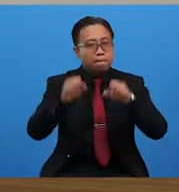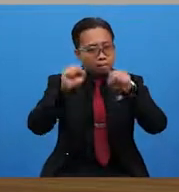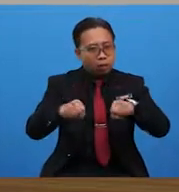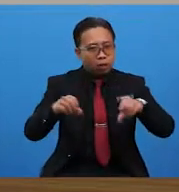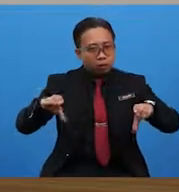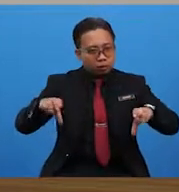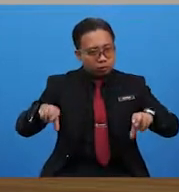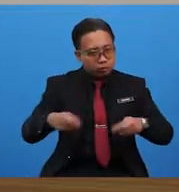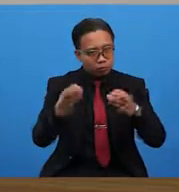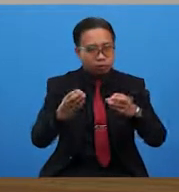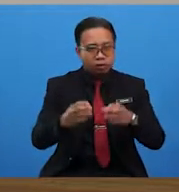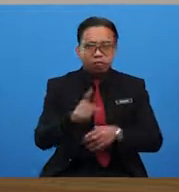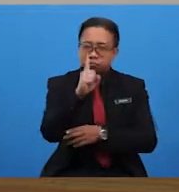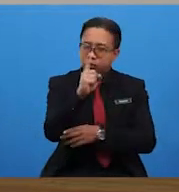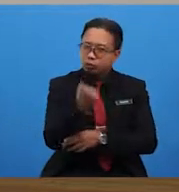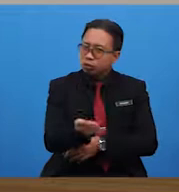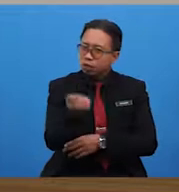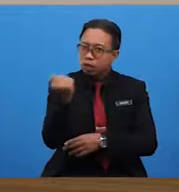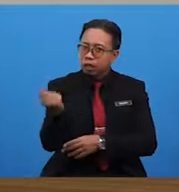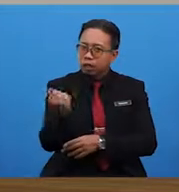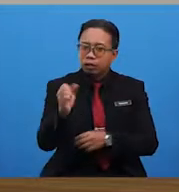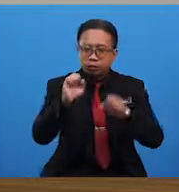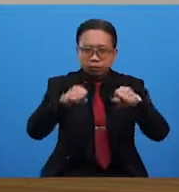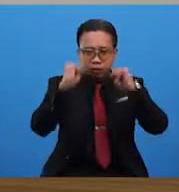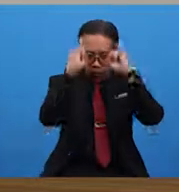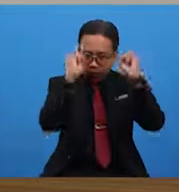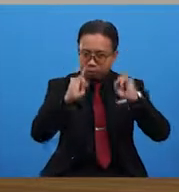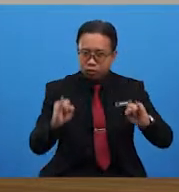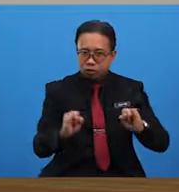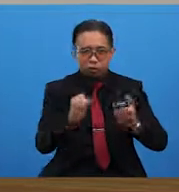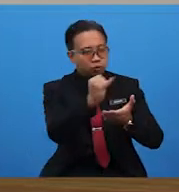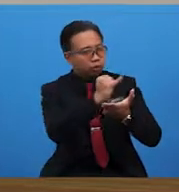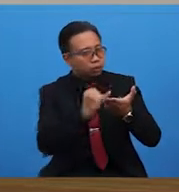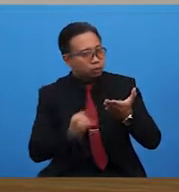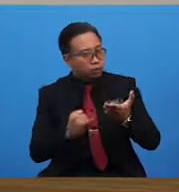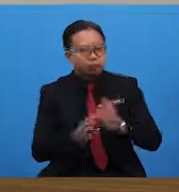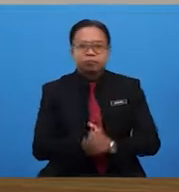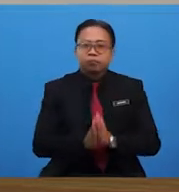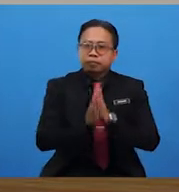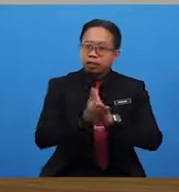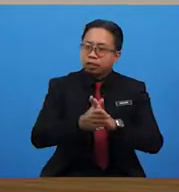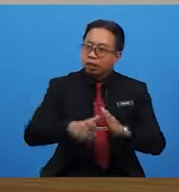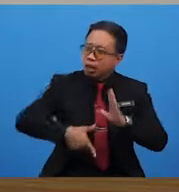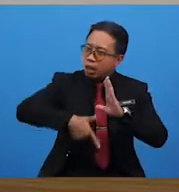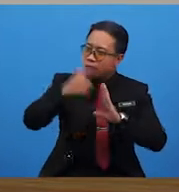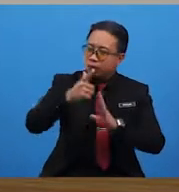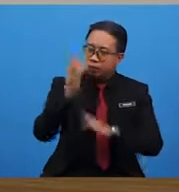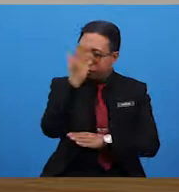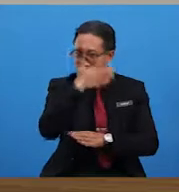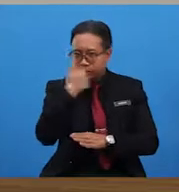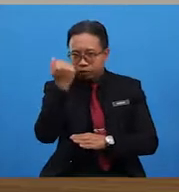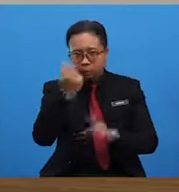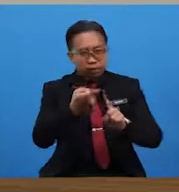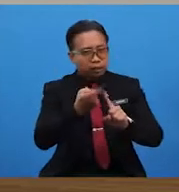keindahan dan sebagai alat yang membolehkan image wookie dan diolah menjadi lebih menarik daripada